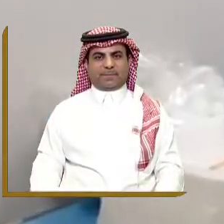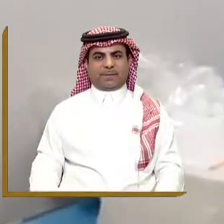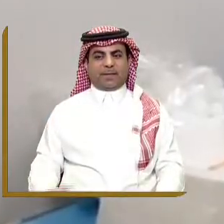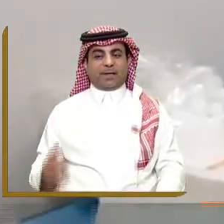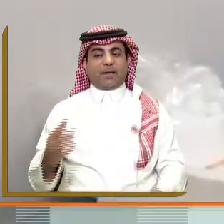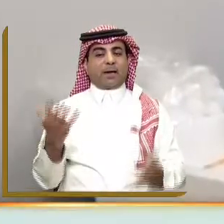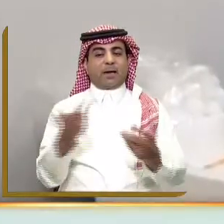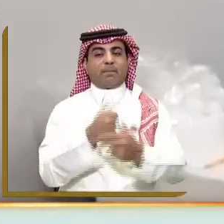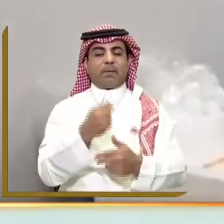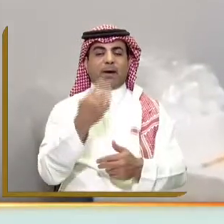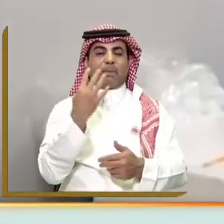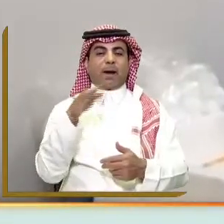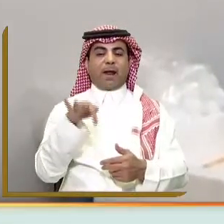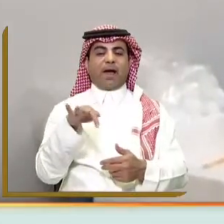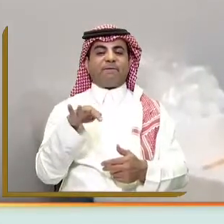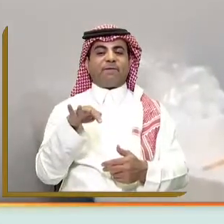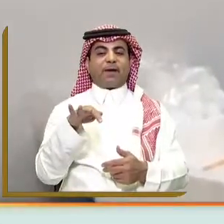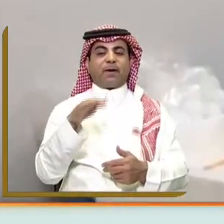تسجيل